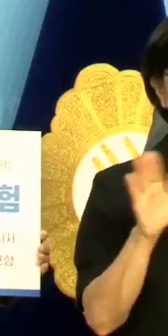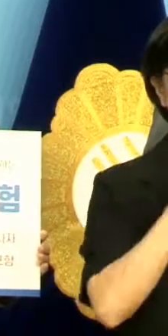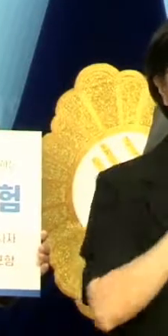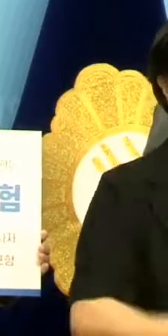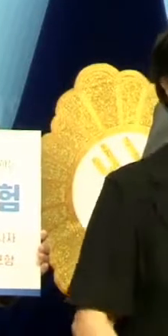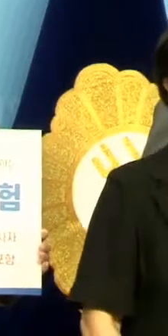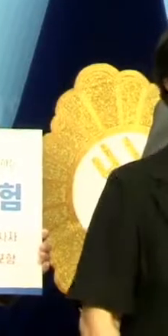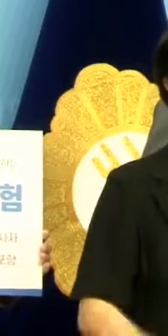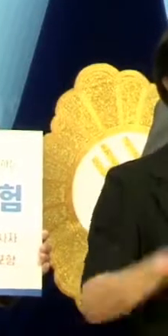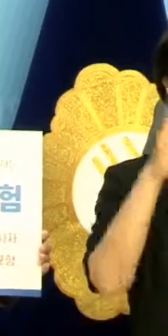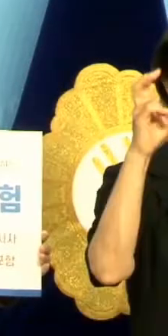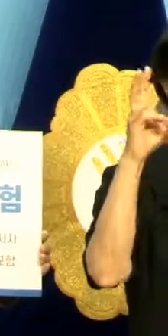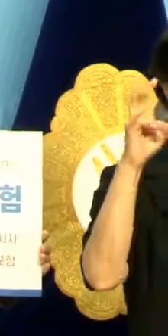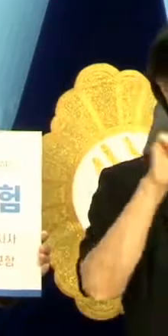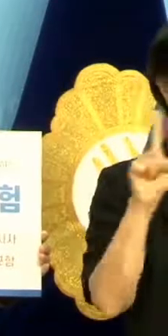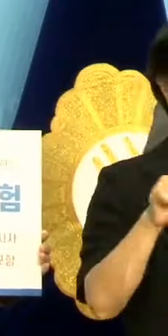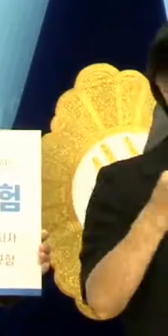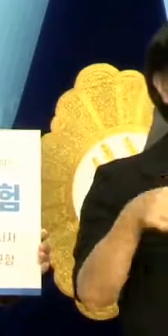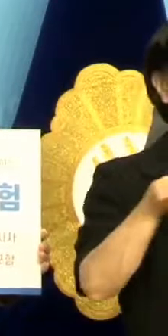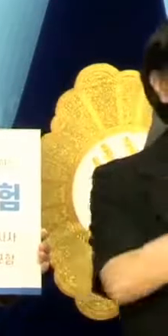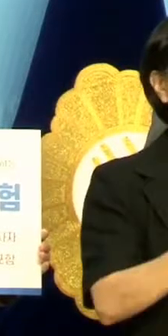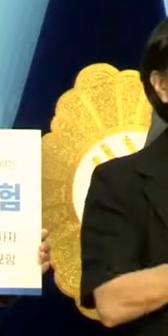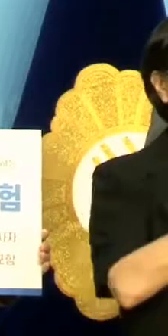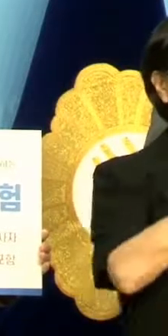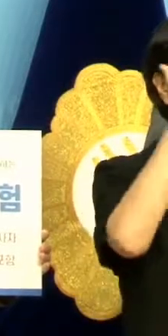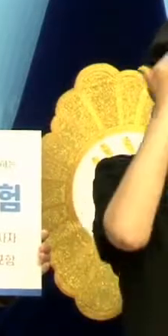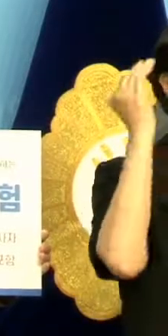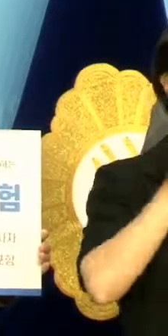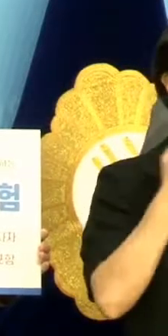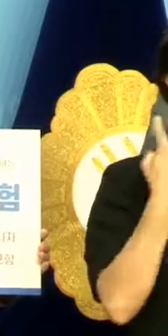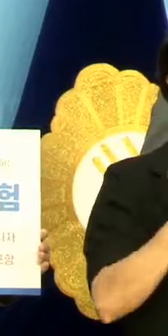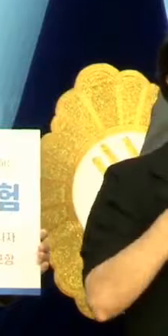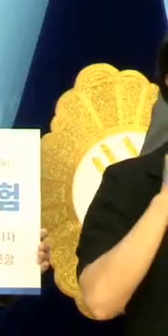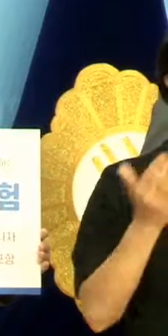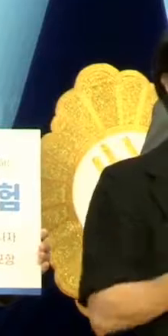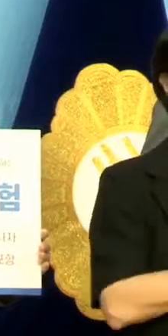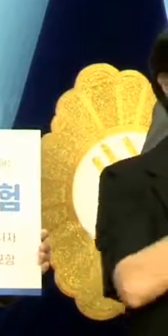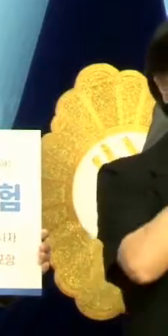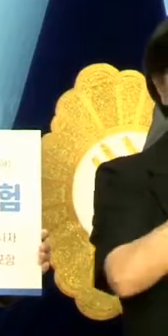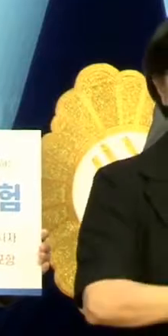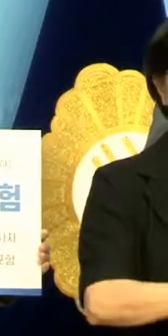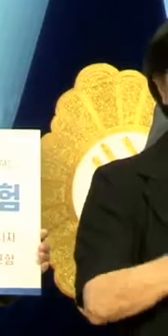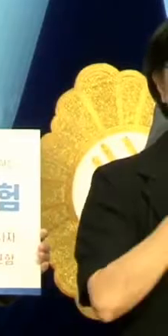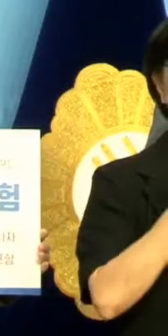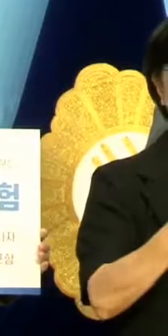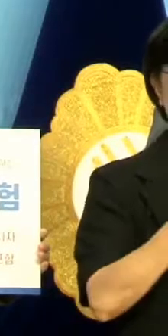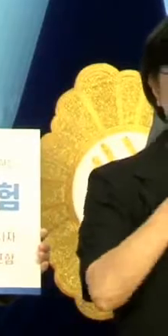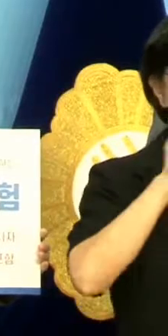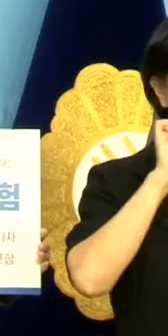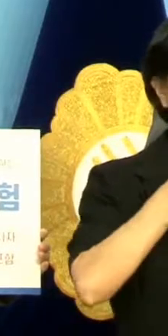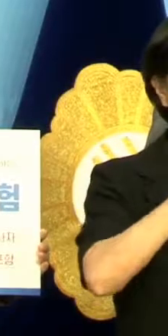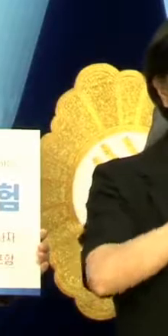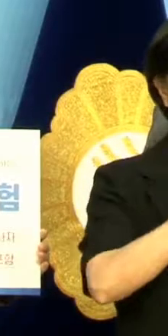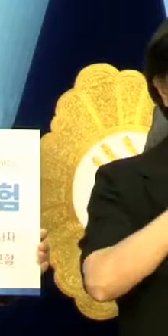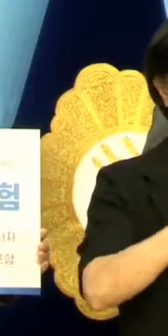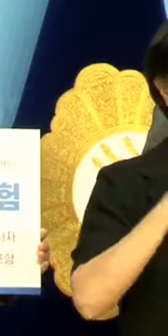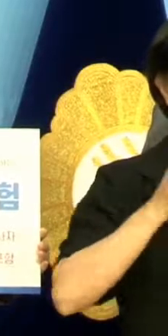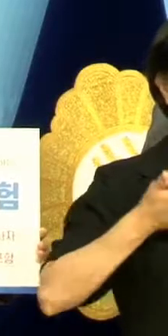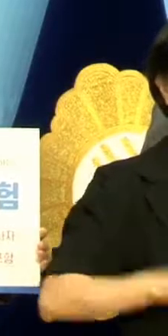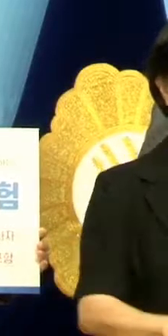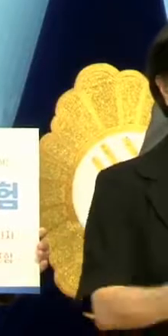슬로건으로 삼은 함께 키우는 대한민국 역시 아이를 키우면서 경로 문제 해소를 통해 아이를